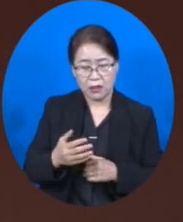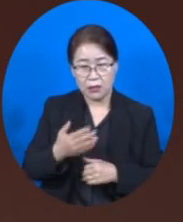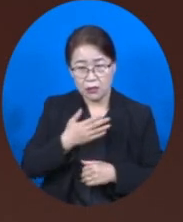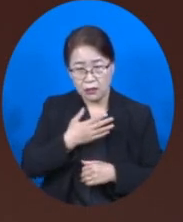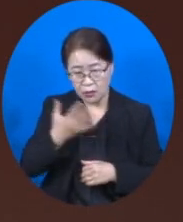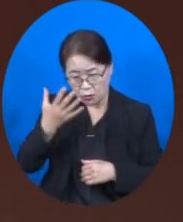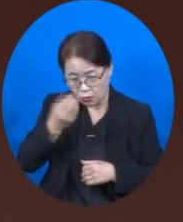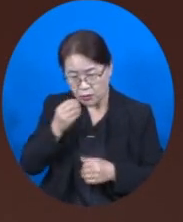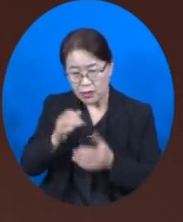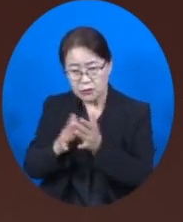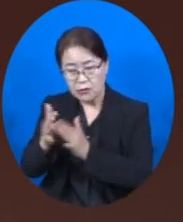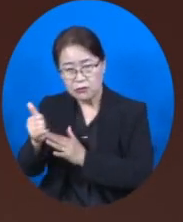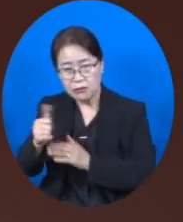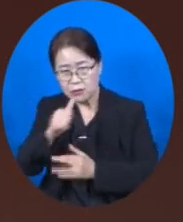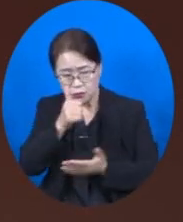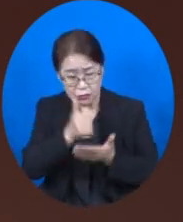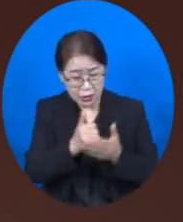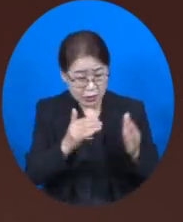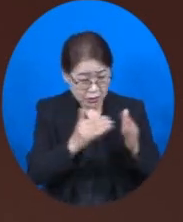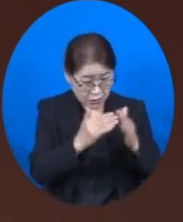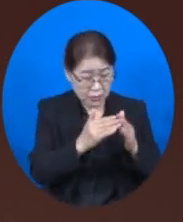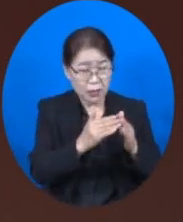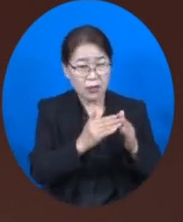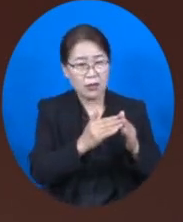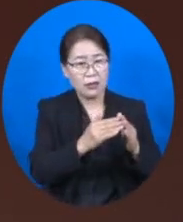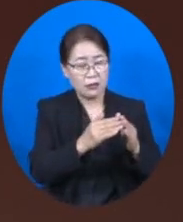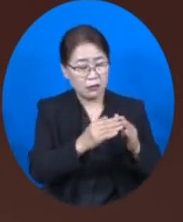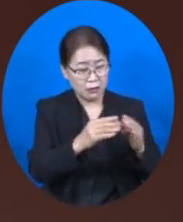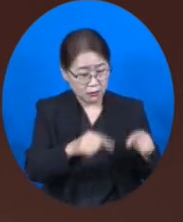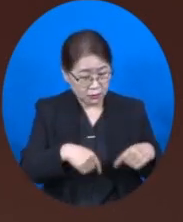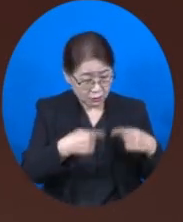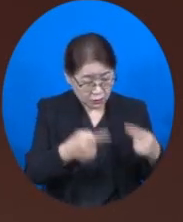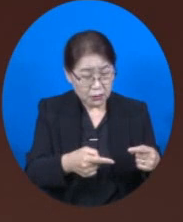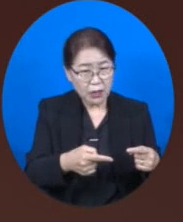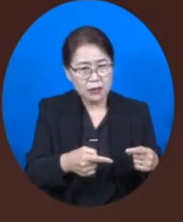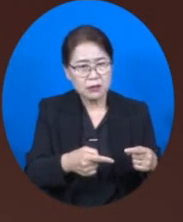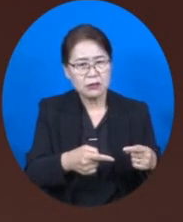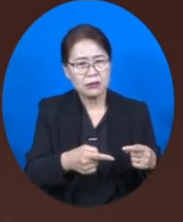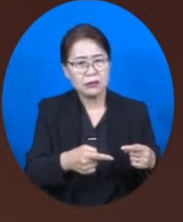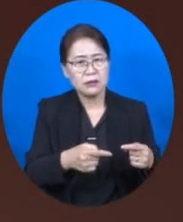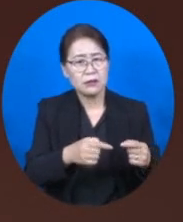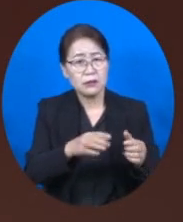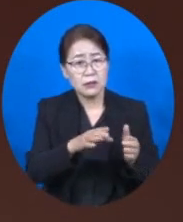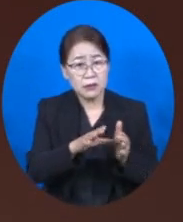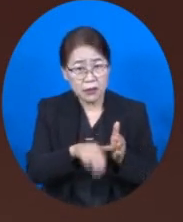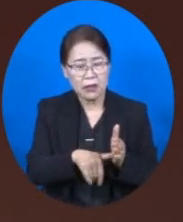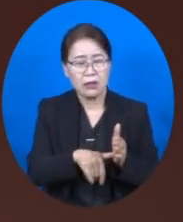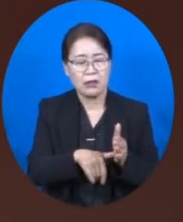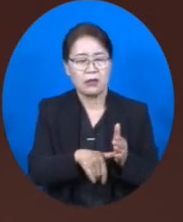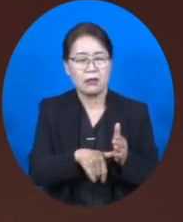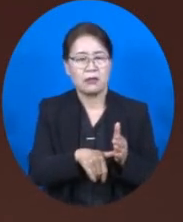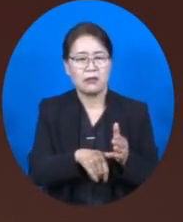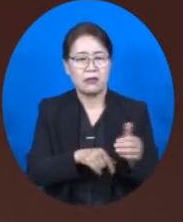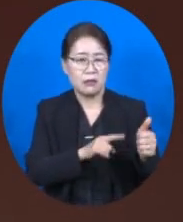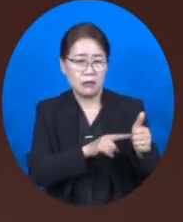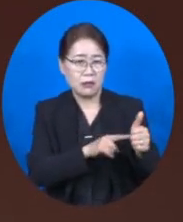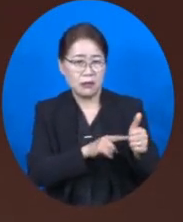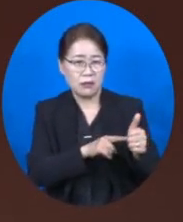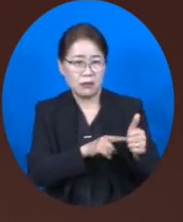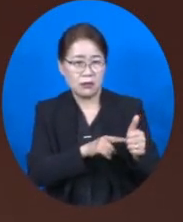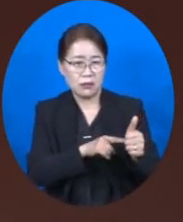그 죄인의 집인 삭개오의 집에 유아로 들어가신다고 했을 때에 이